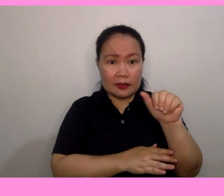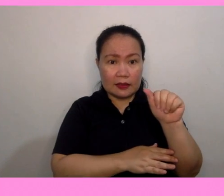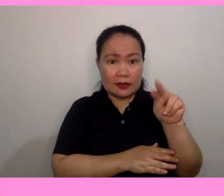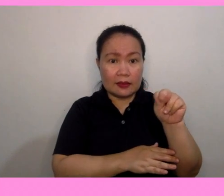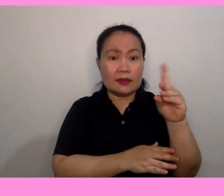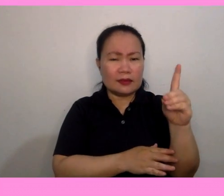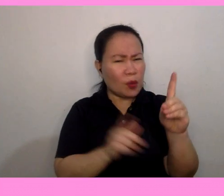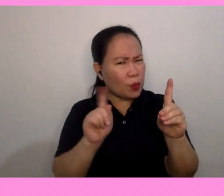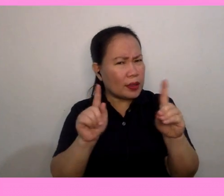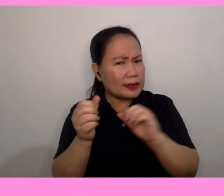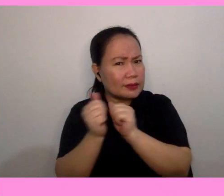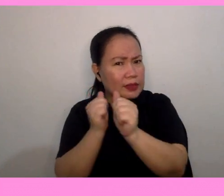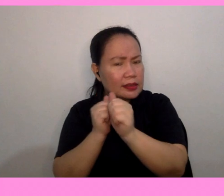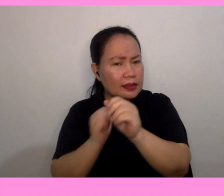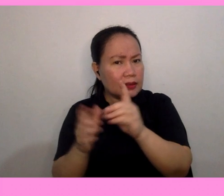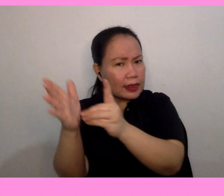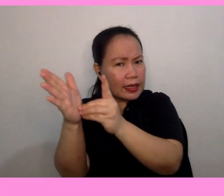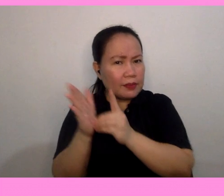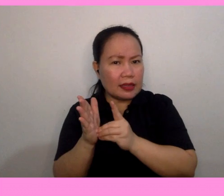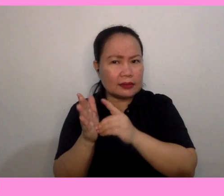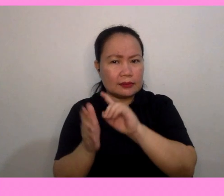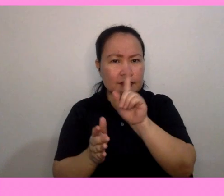demand?